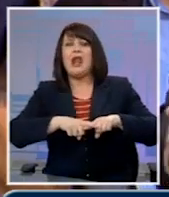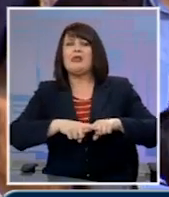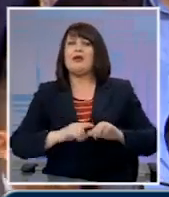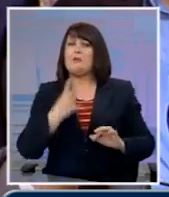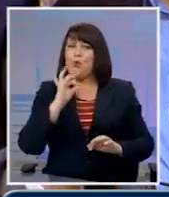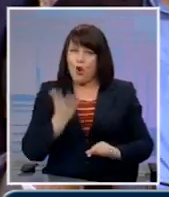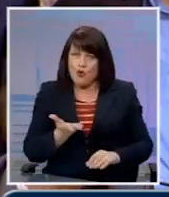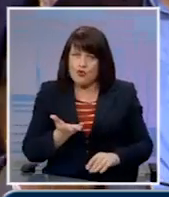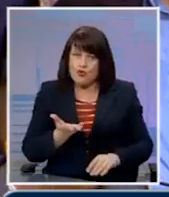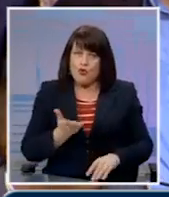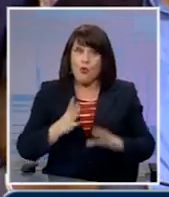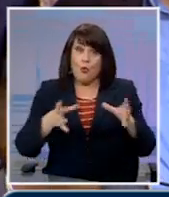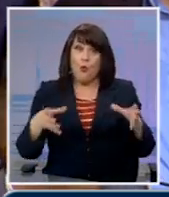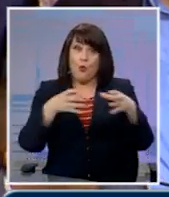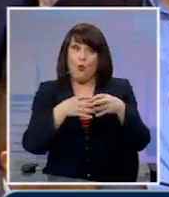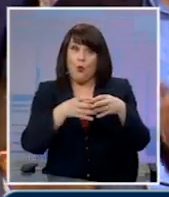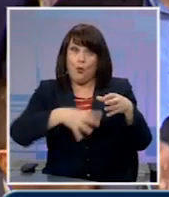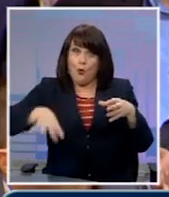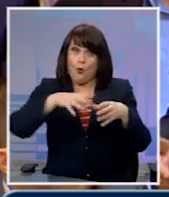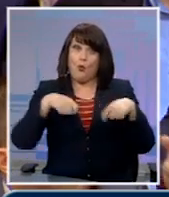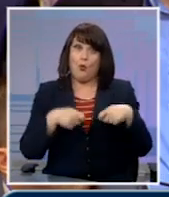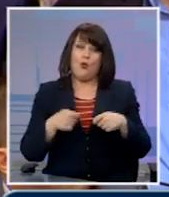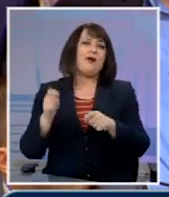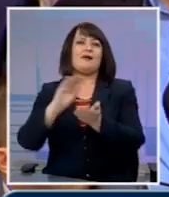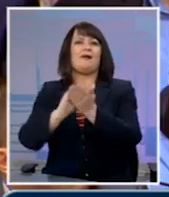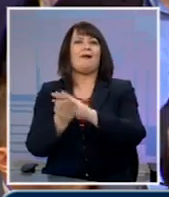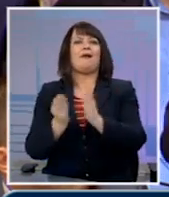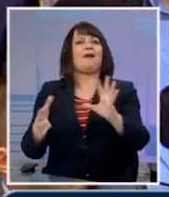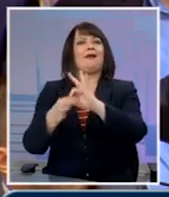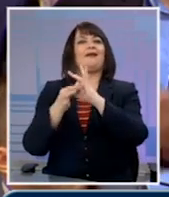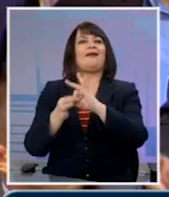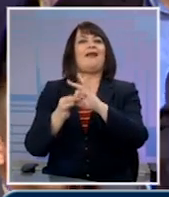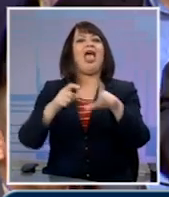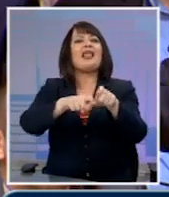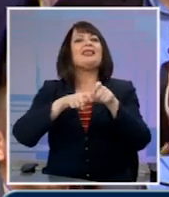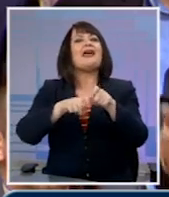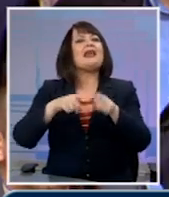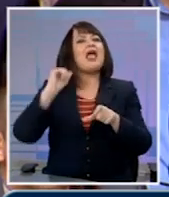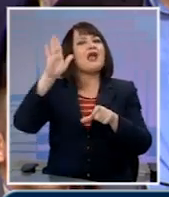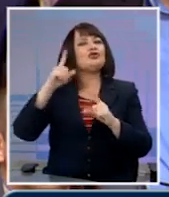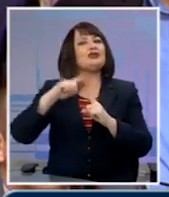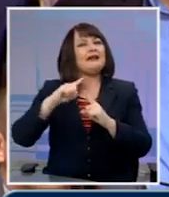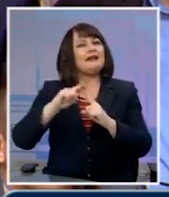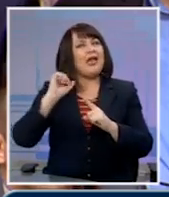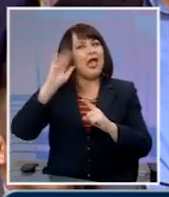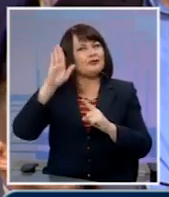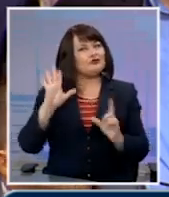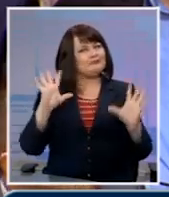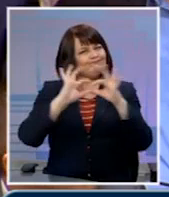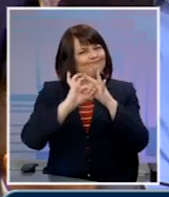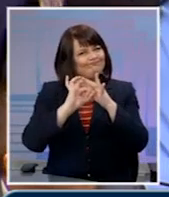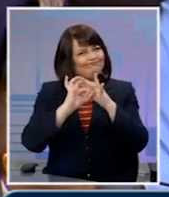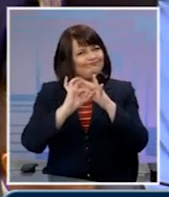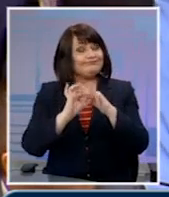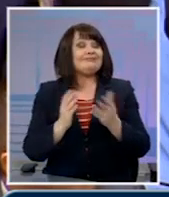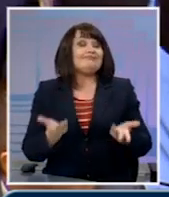λόγο ότι όλοι αυτοί οι κύριοι έχουν συνεταίρους είναι κοινοπραξίες εταιρειών τεχνικών όπου συμμετέχουν οι